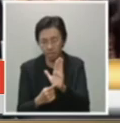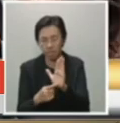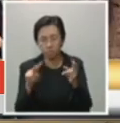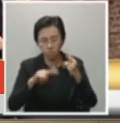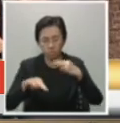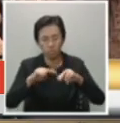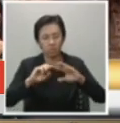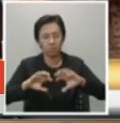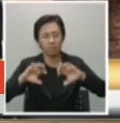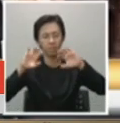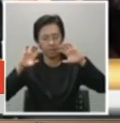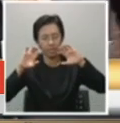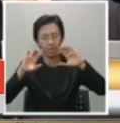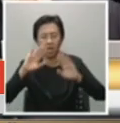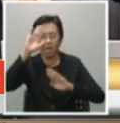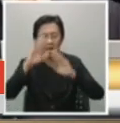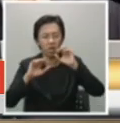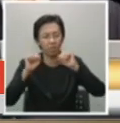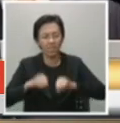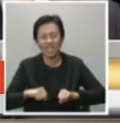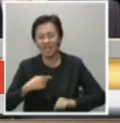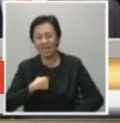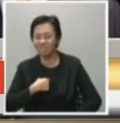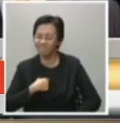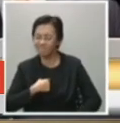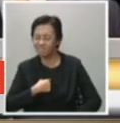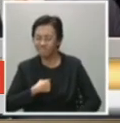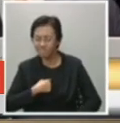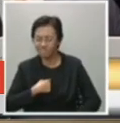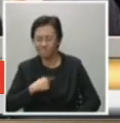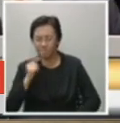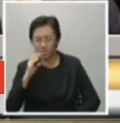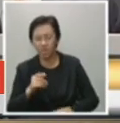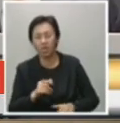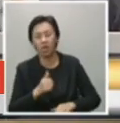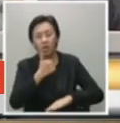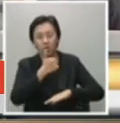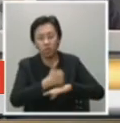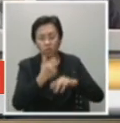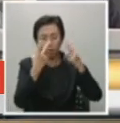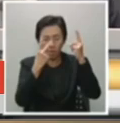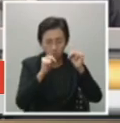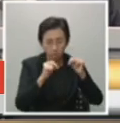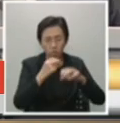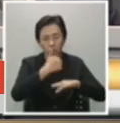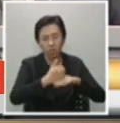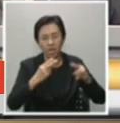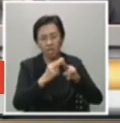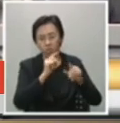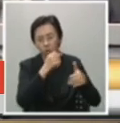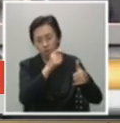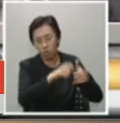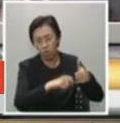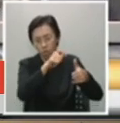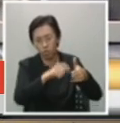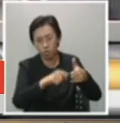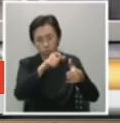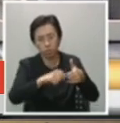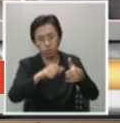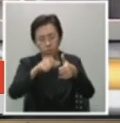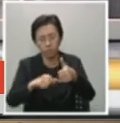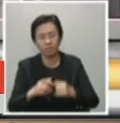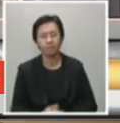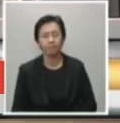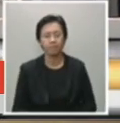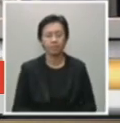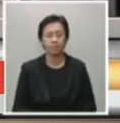ไปเพื่อลงมติไม่ไว้วางใจรัฐมนตรีเป็นรายบุคคลซึ่งดิฉันได้รับการจัดสรรจา